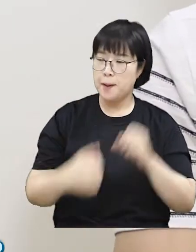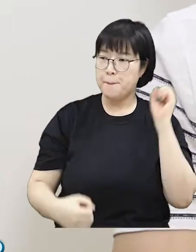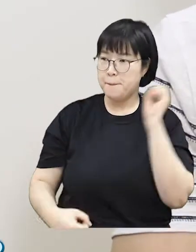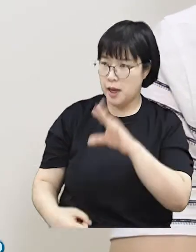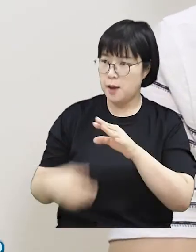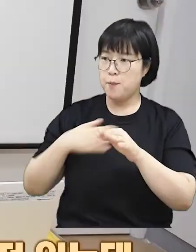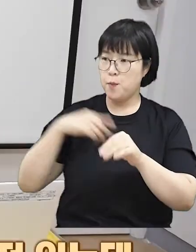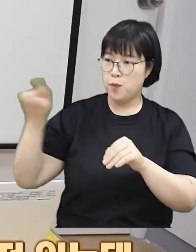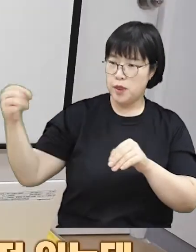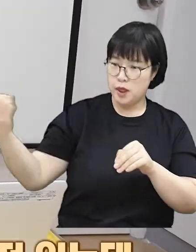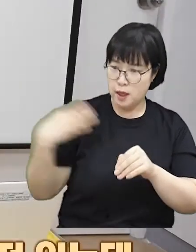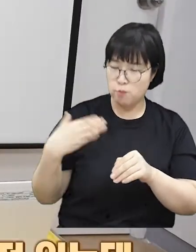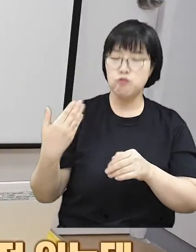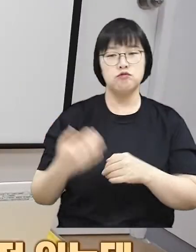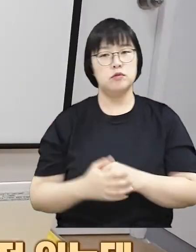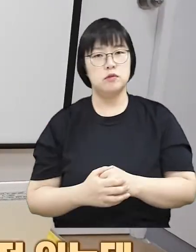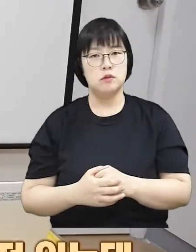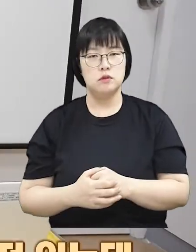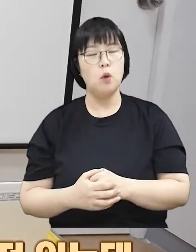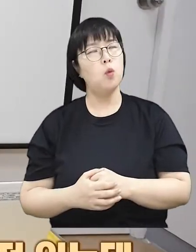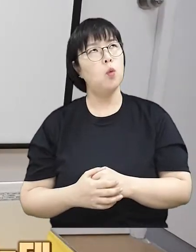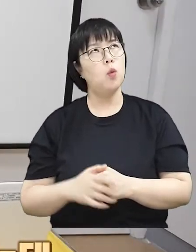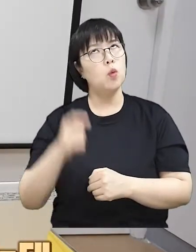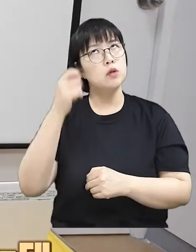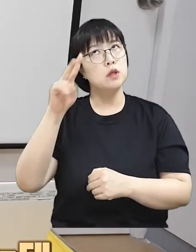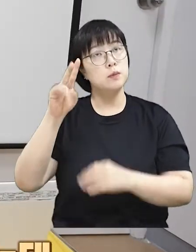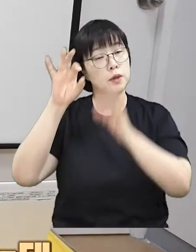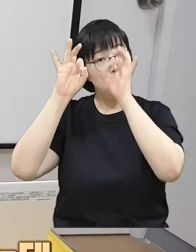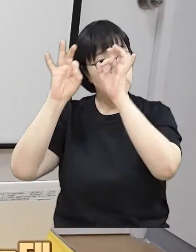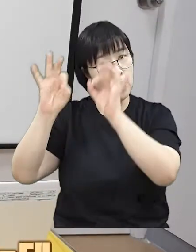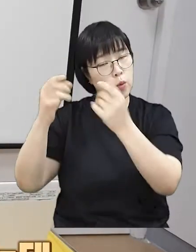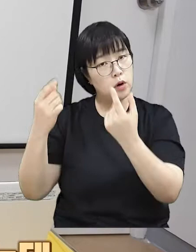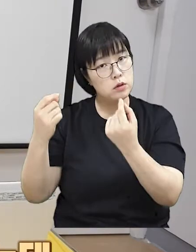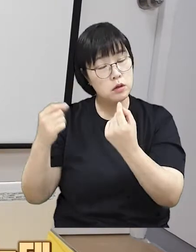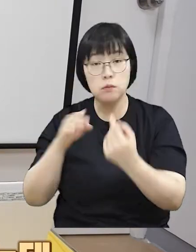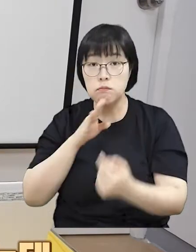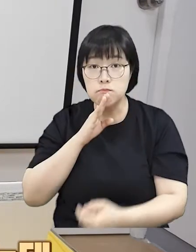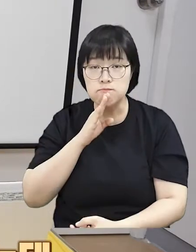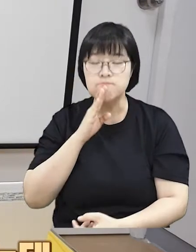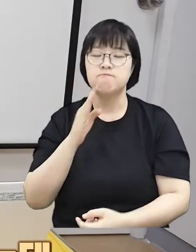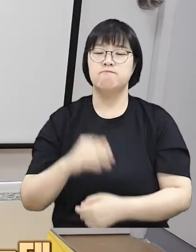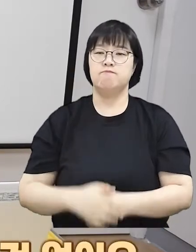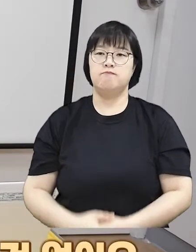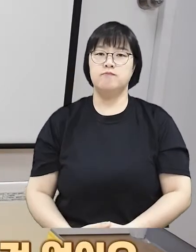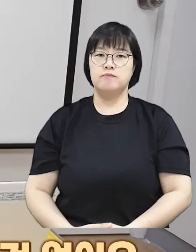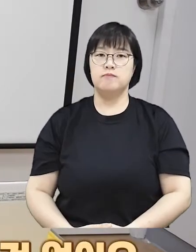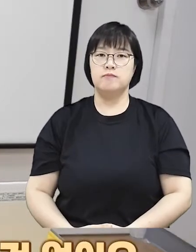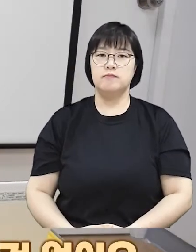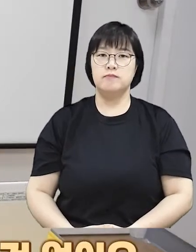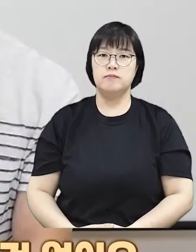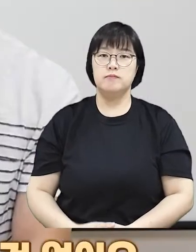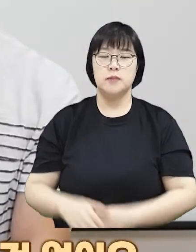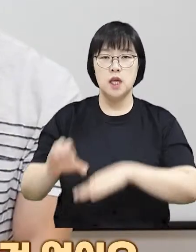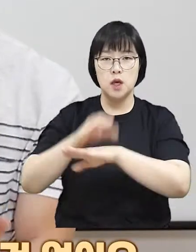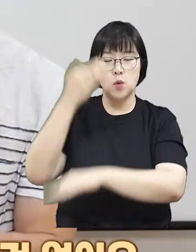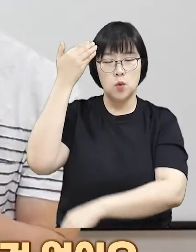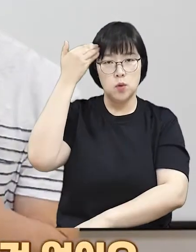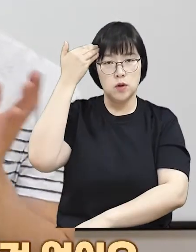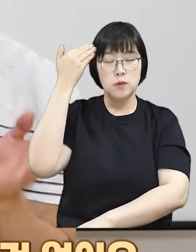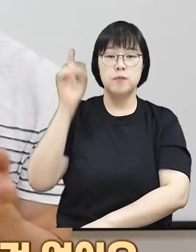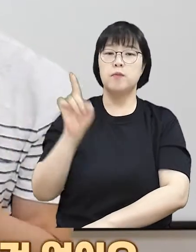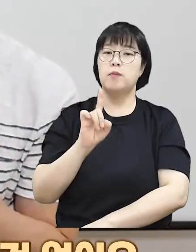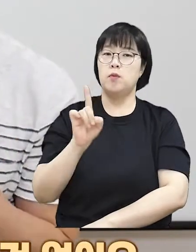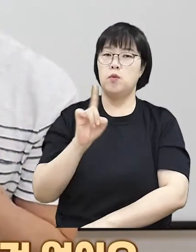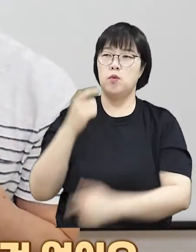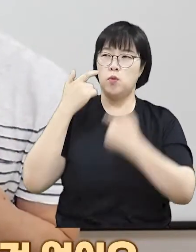알려주는 그런 거요. 우리 TV에 그런 거 선생님도 많이 본 적 있는데 그거 맞아요. 인공지능이라고 하는데 인공지능은 정확하게